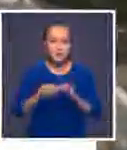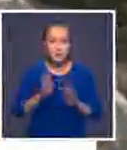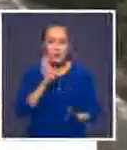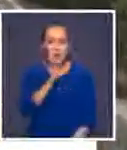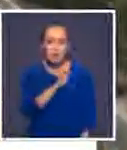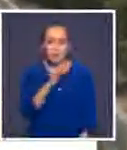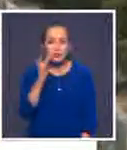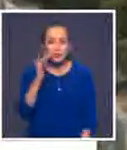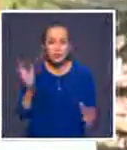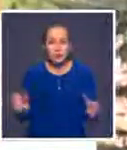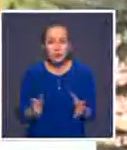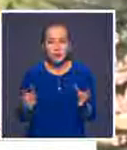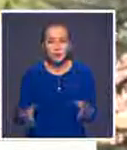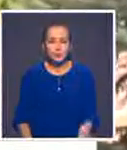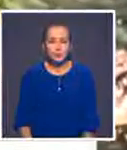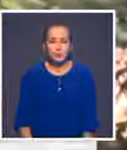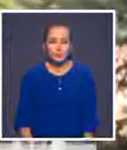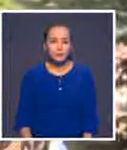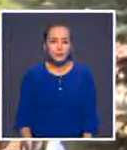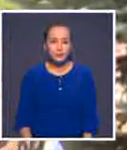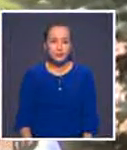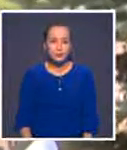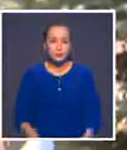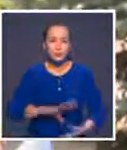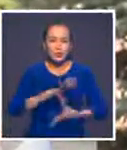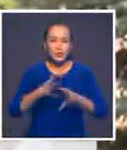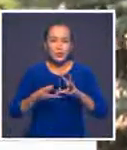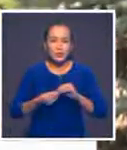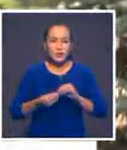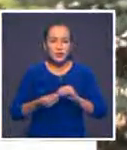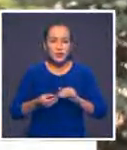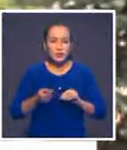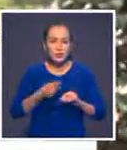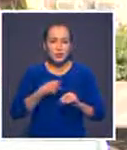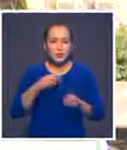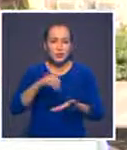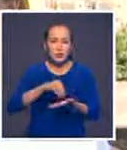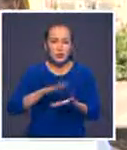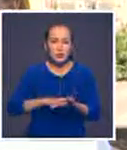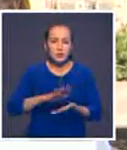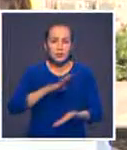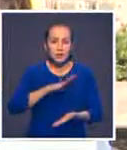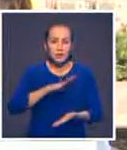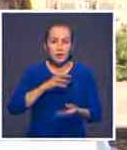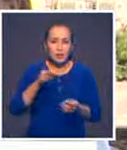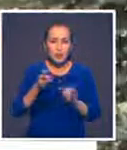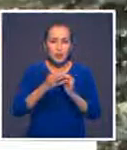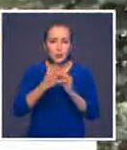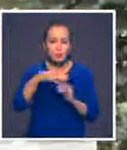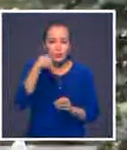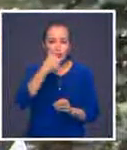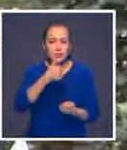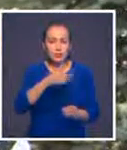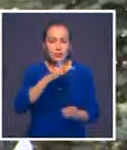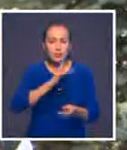анасы. 15-тен бері өзіміздің аудан әкіміне үйге тіркеліп қойғанбыз. Пересадка почкаға көмектесемін деген адамдар